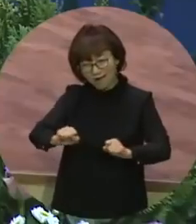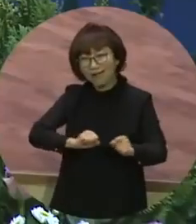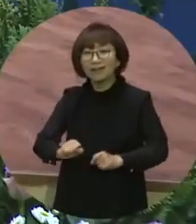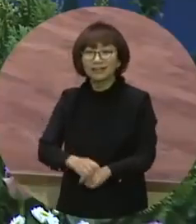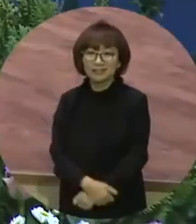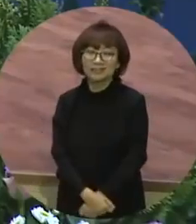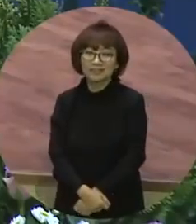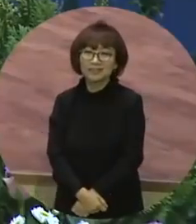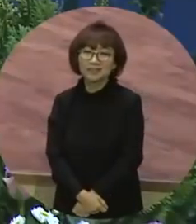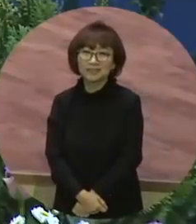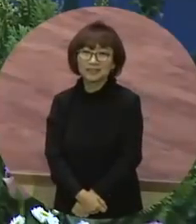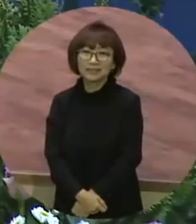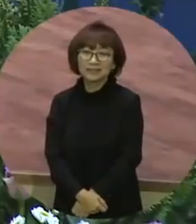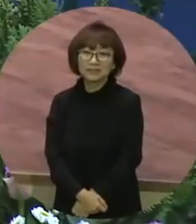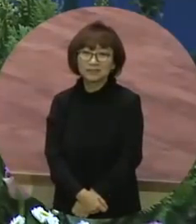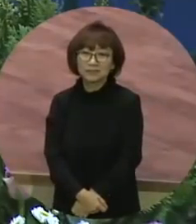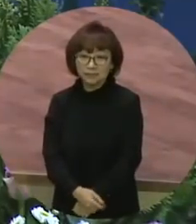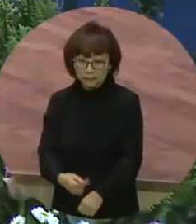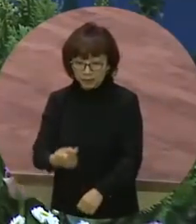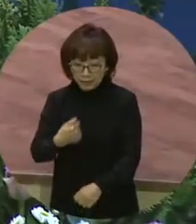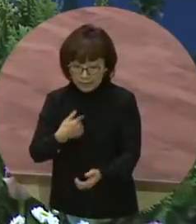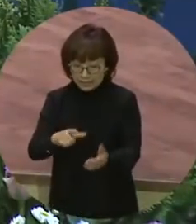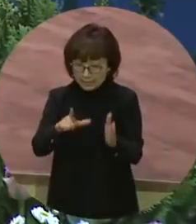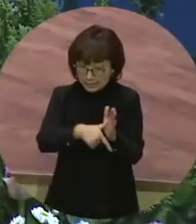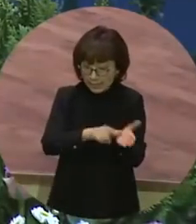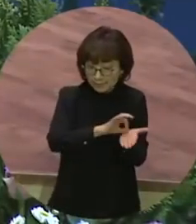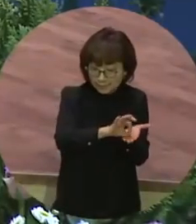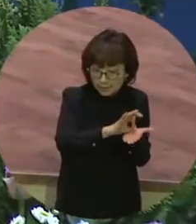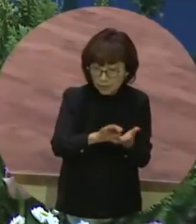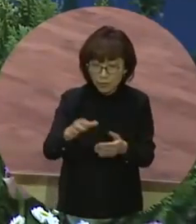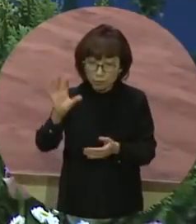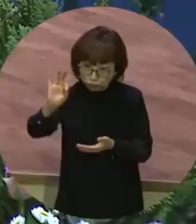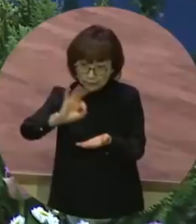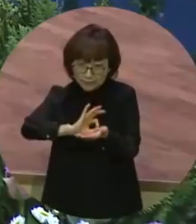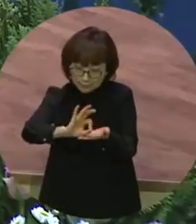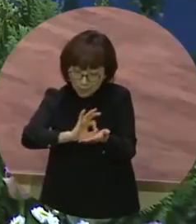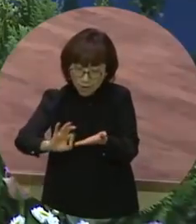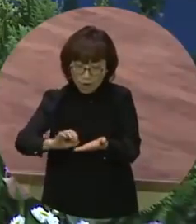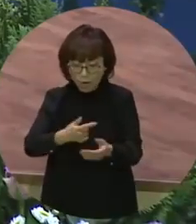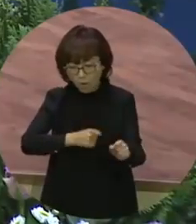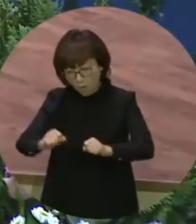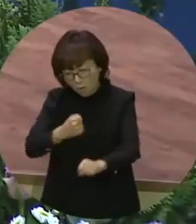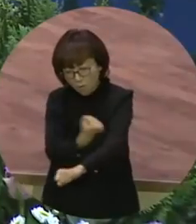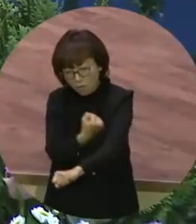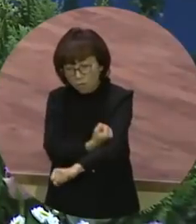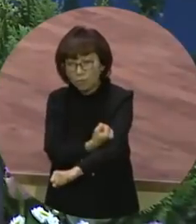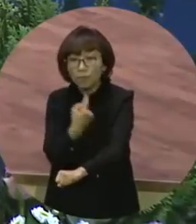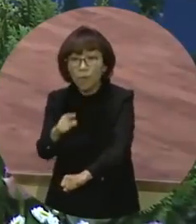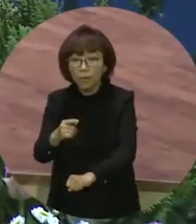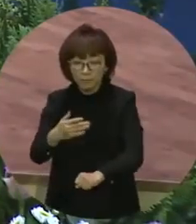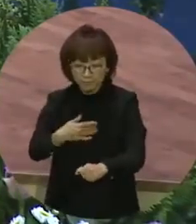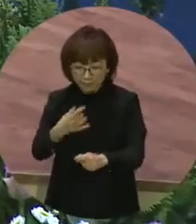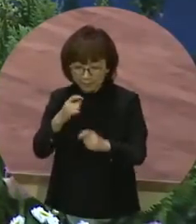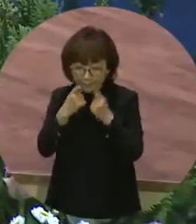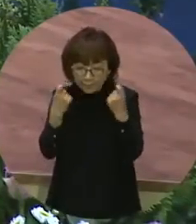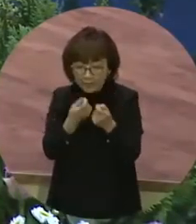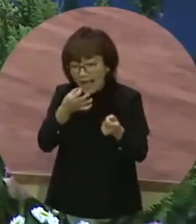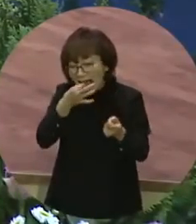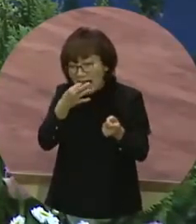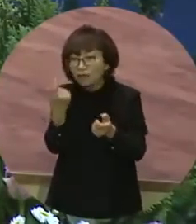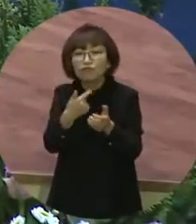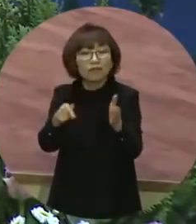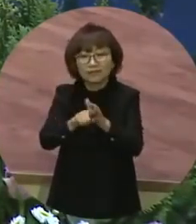드린다. 이거는요, 벌써 남을 위해서 한다는 증거예요. 그게 직분의 직분의 통로란 말은 그 말이에요. 어차피 헌신해야